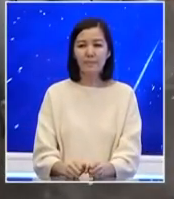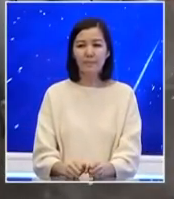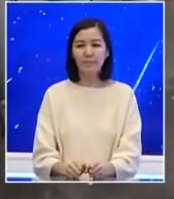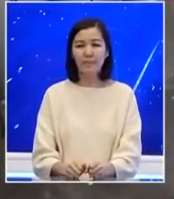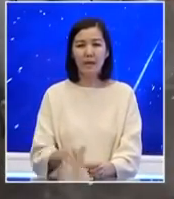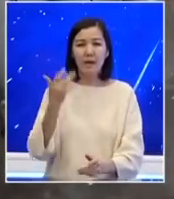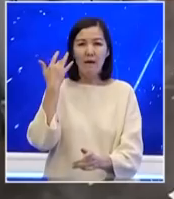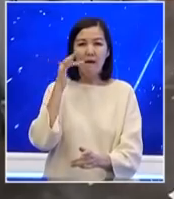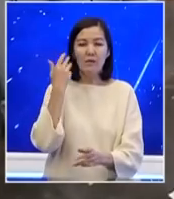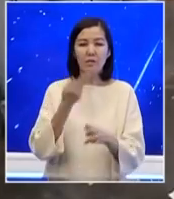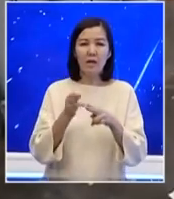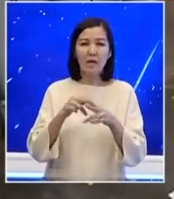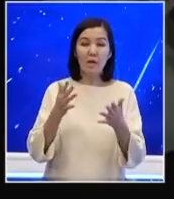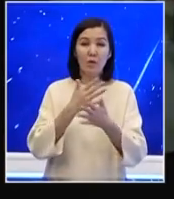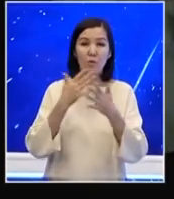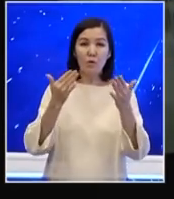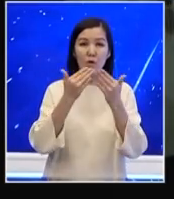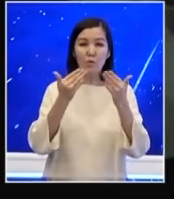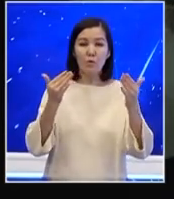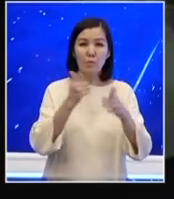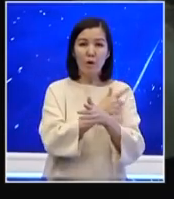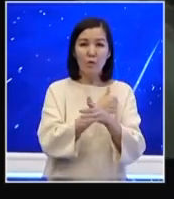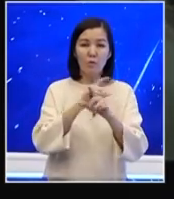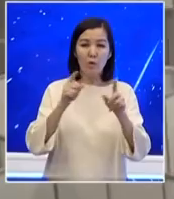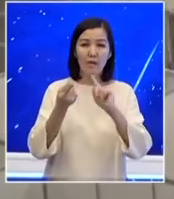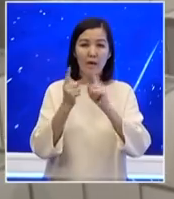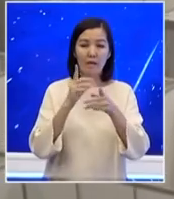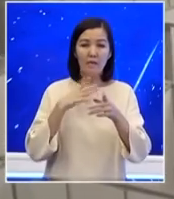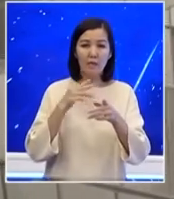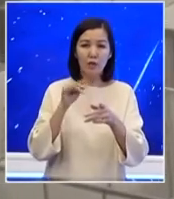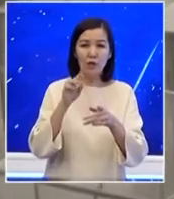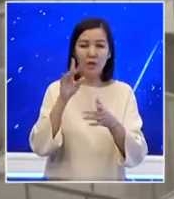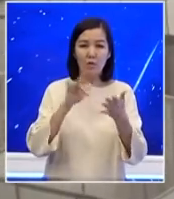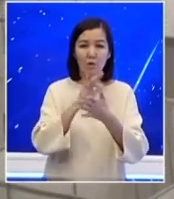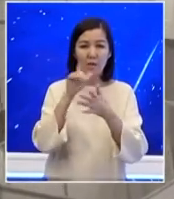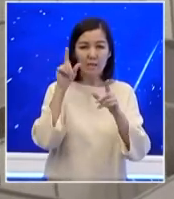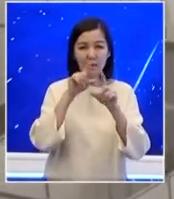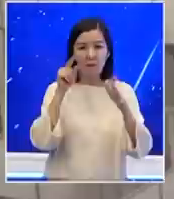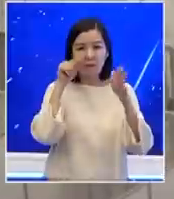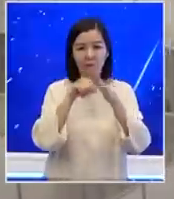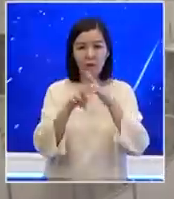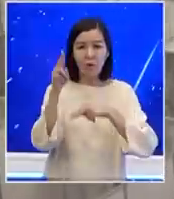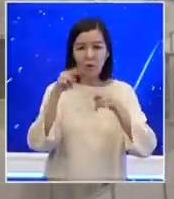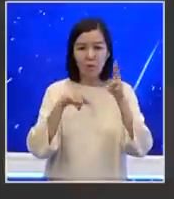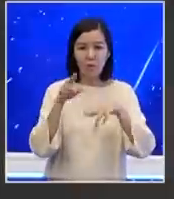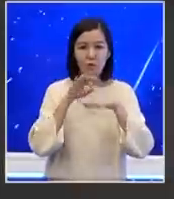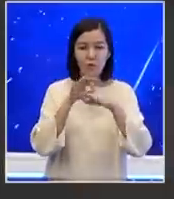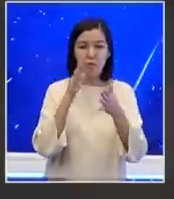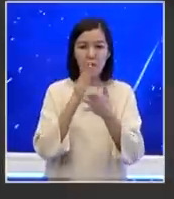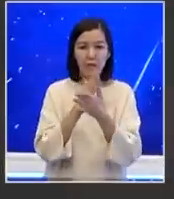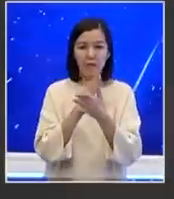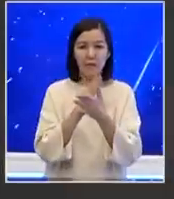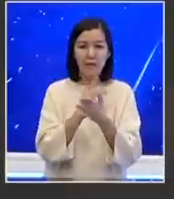Ал ақштағы ең үлкен көрме орталығы ауруханаға айналды. Чикаго қаласында орналасқан ғимаратта қазір құрылыс жұмыстары қызу жүріп